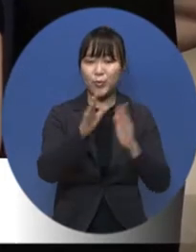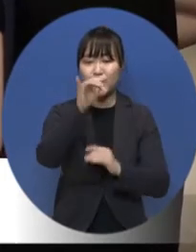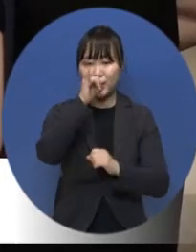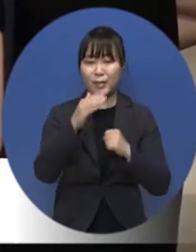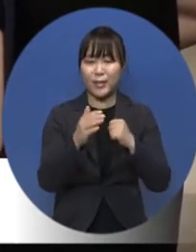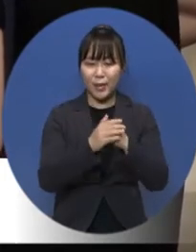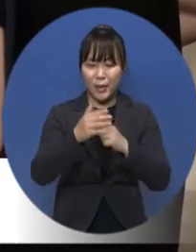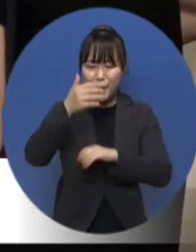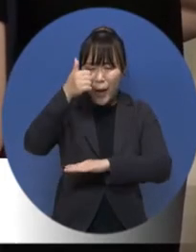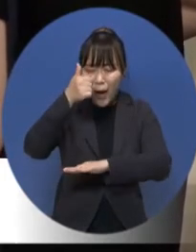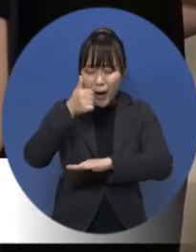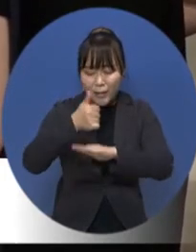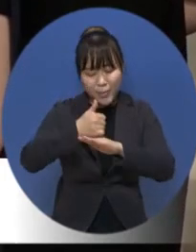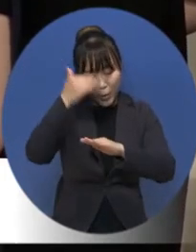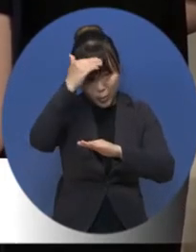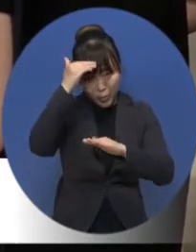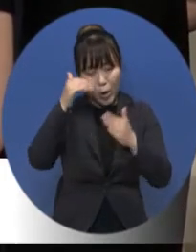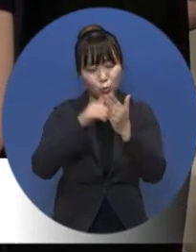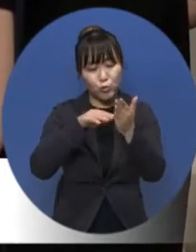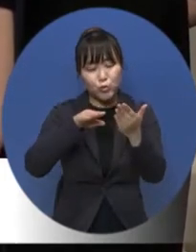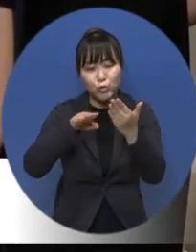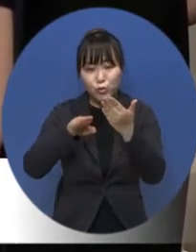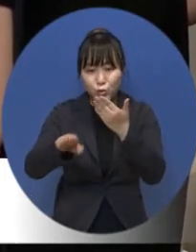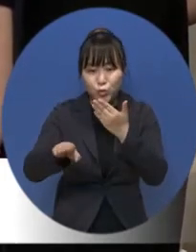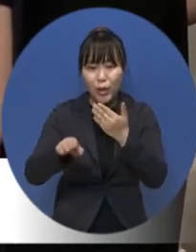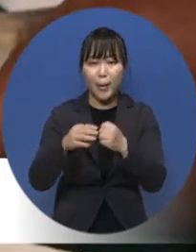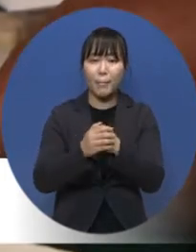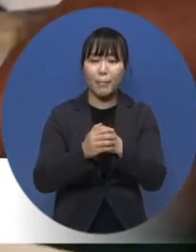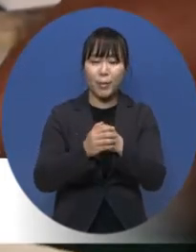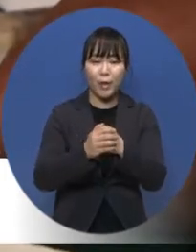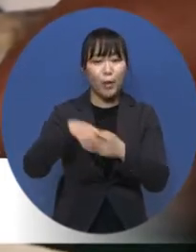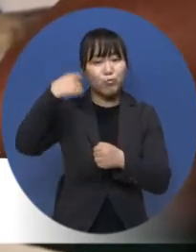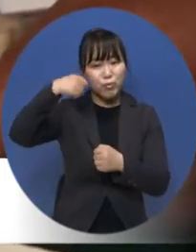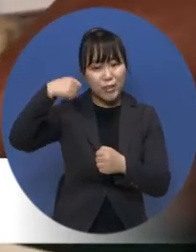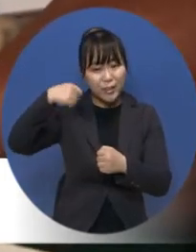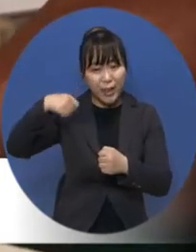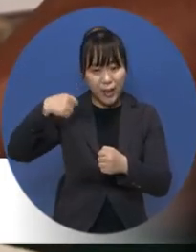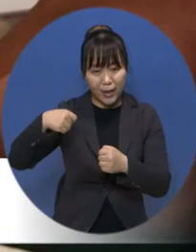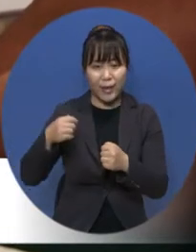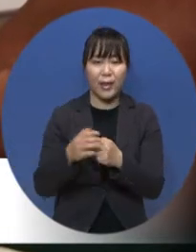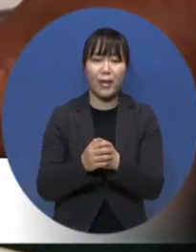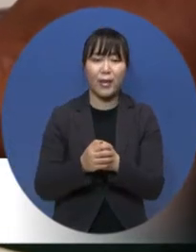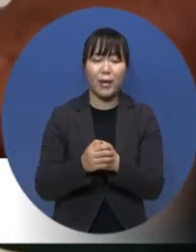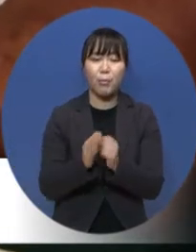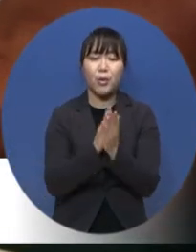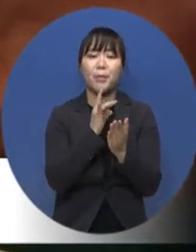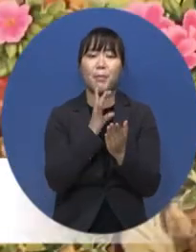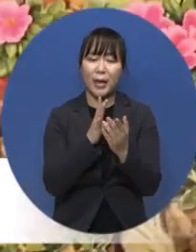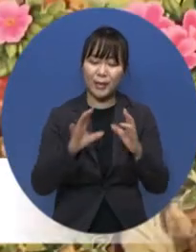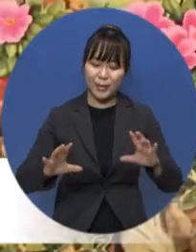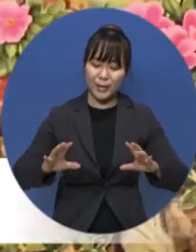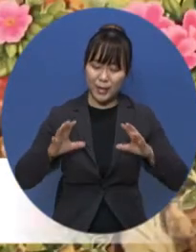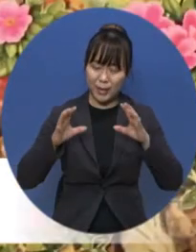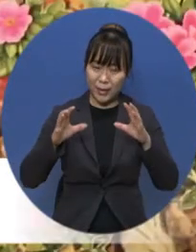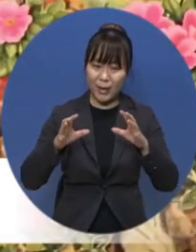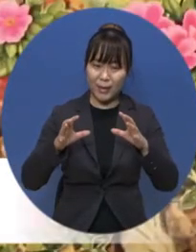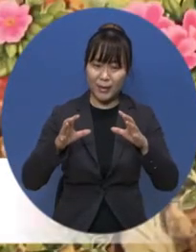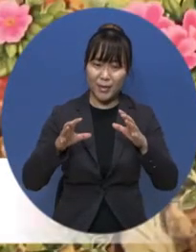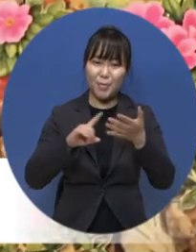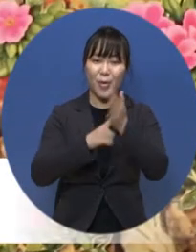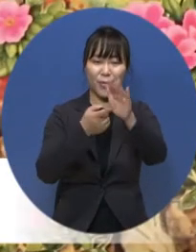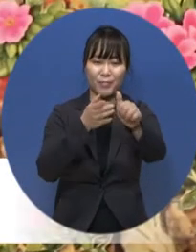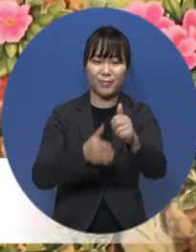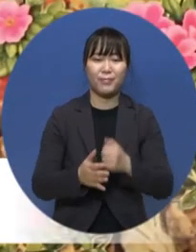있으니까 마지막에 관람하시고 나서 부채의 관람자만의 원더랜드를 표현하고 가시면 될